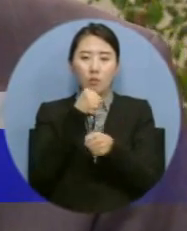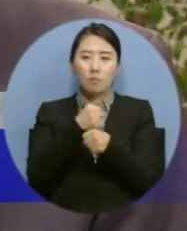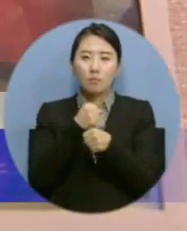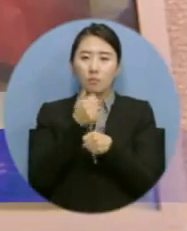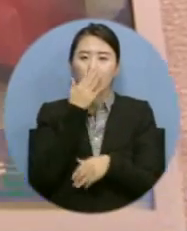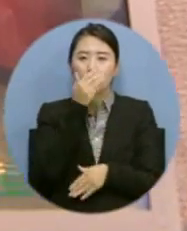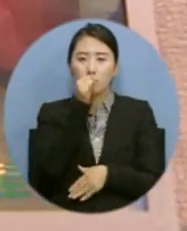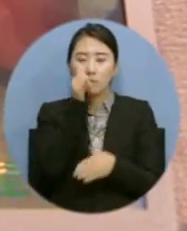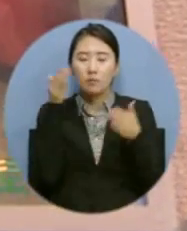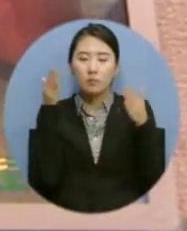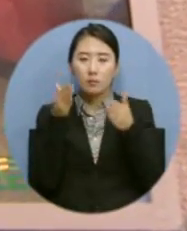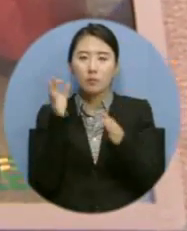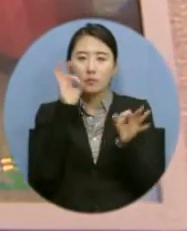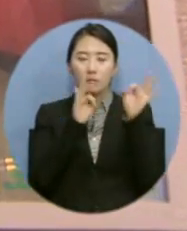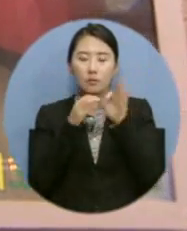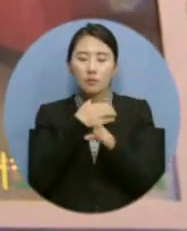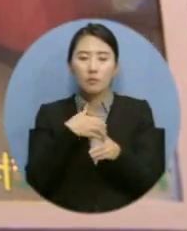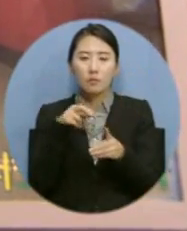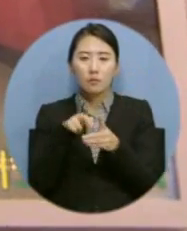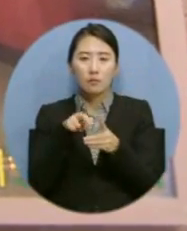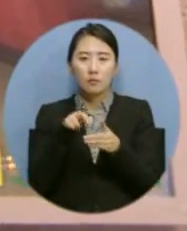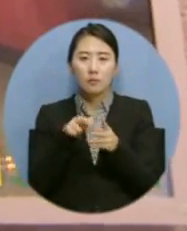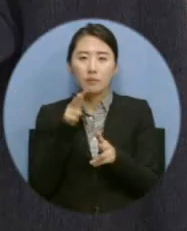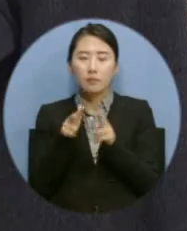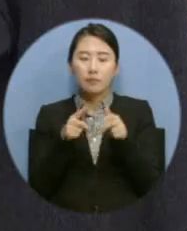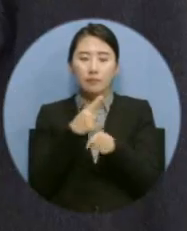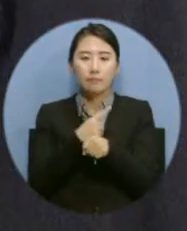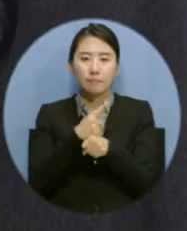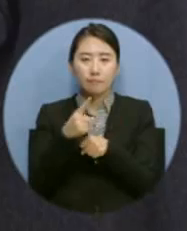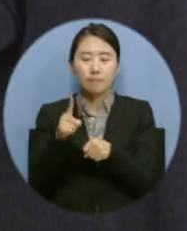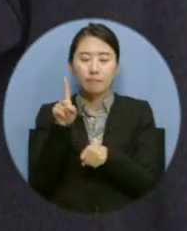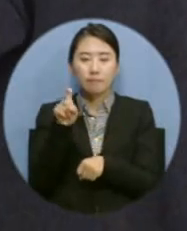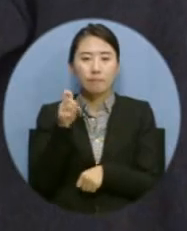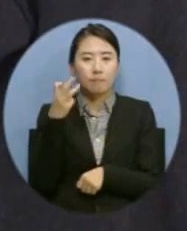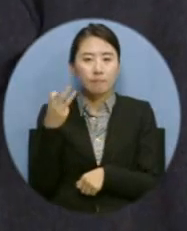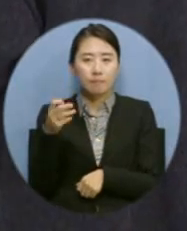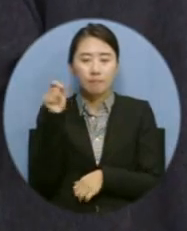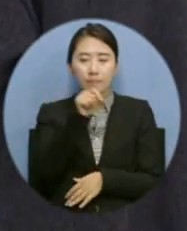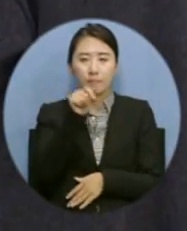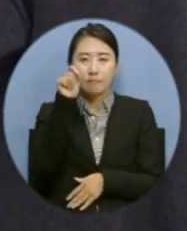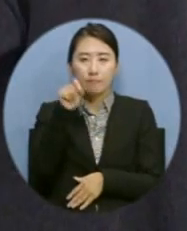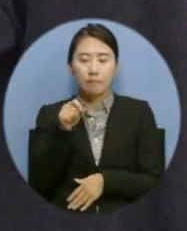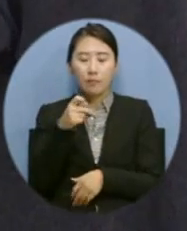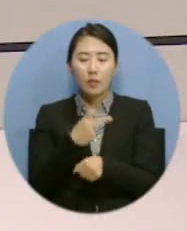방향으로. 찾아가는 동주민센터 사업은 내년에 13개 자치구로,